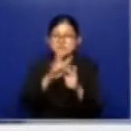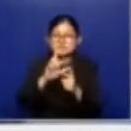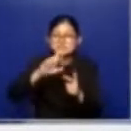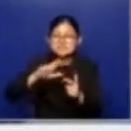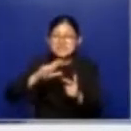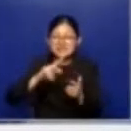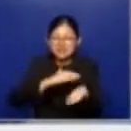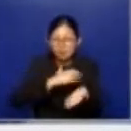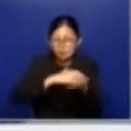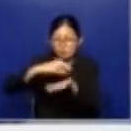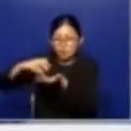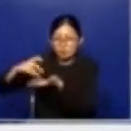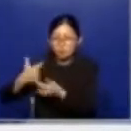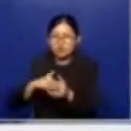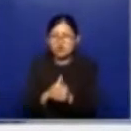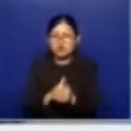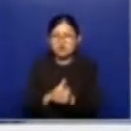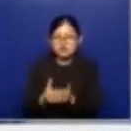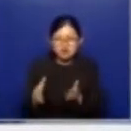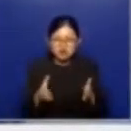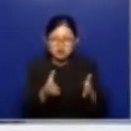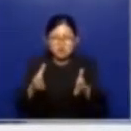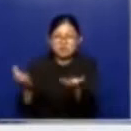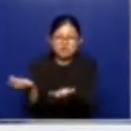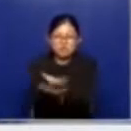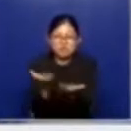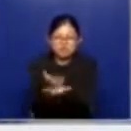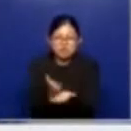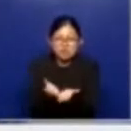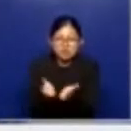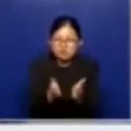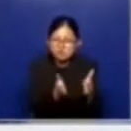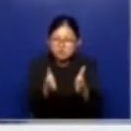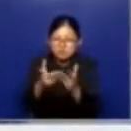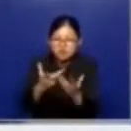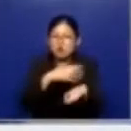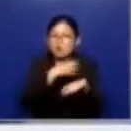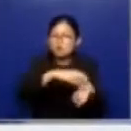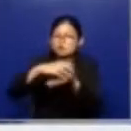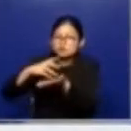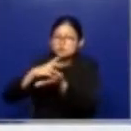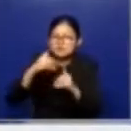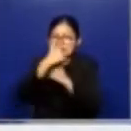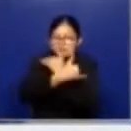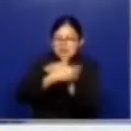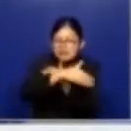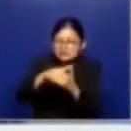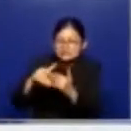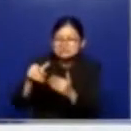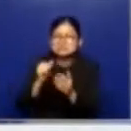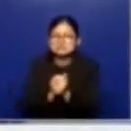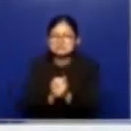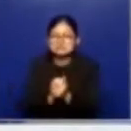ของรัฐแล้วก็เล็ดลอดขึ้นมาอีกสิ่งหนึ่ง ที่มาจากนะครับไอ้กรมศุลกากร